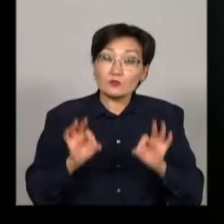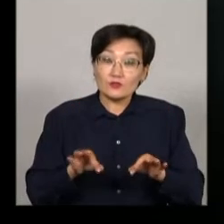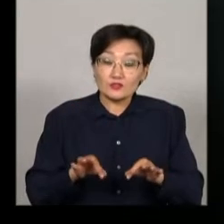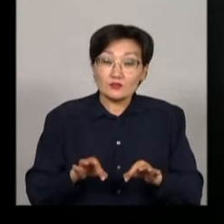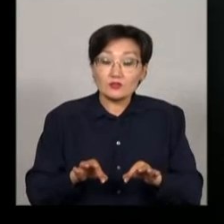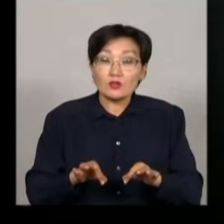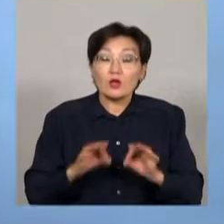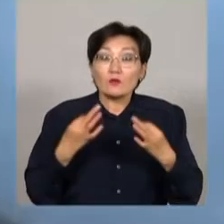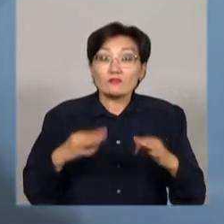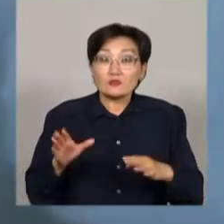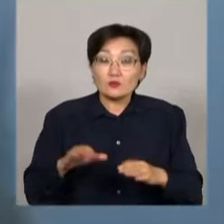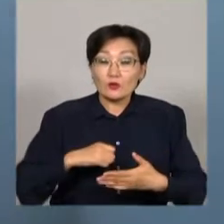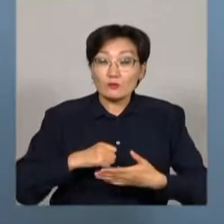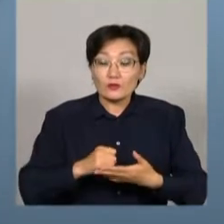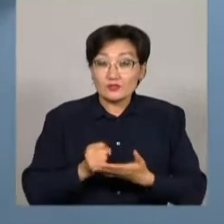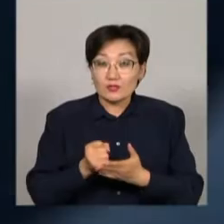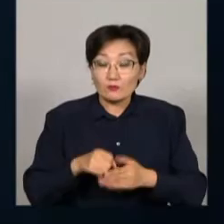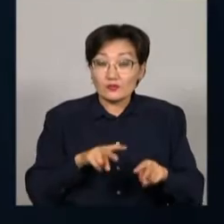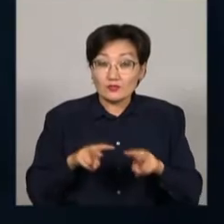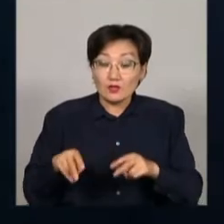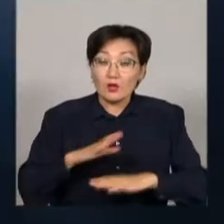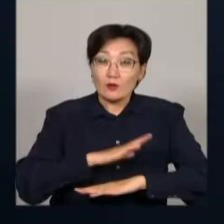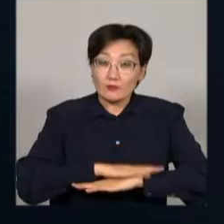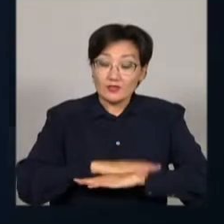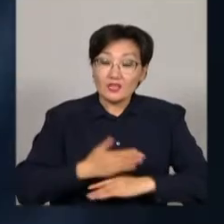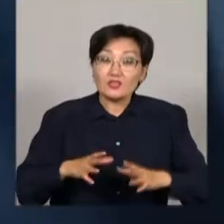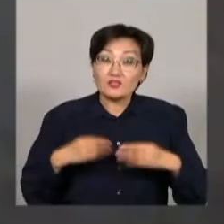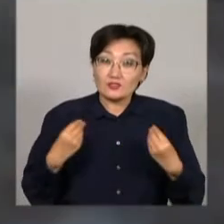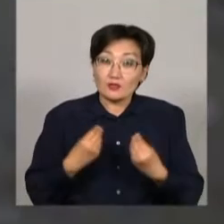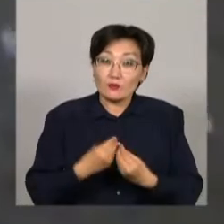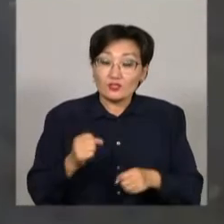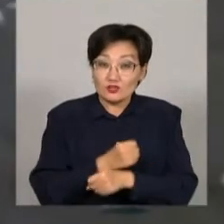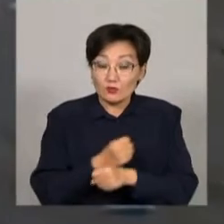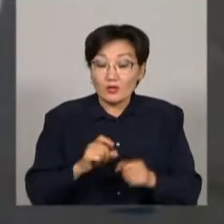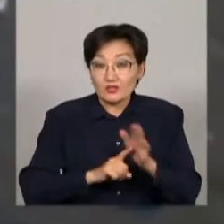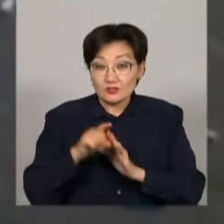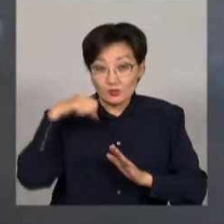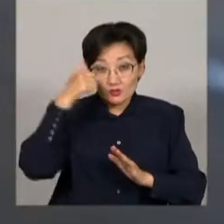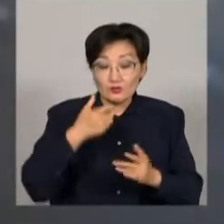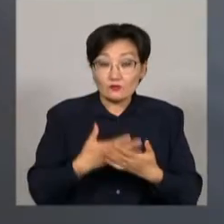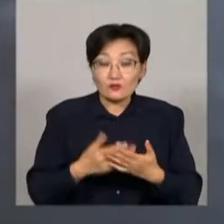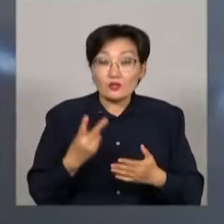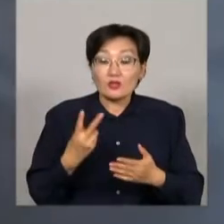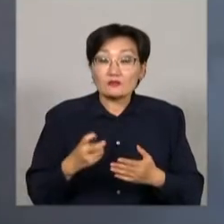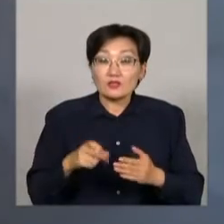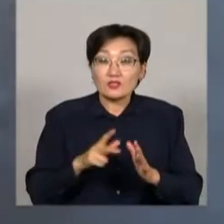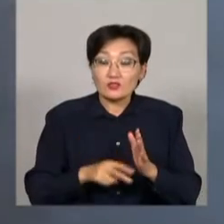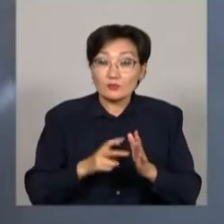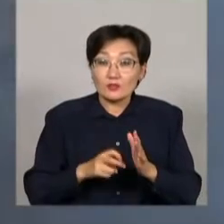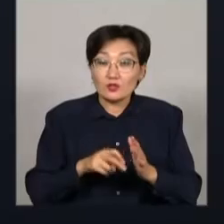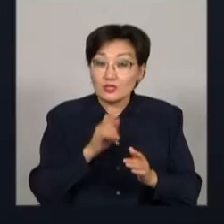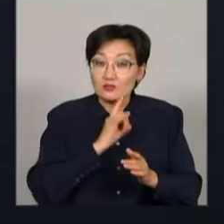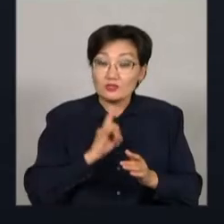Милюк, позволит установить контроль за поведением семейного дебошира. По его данным, с начала года порядка 2700 казахстанских